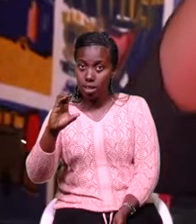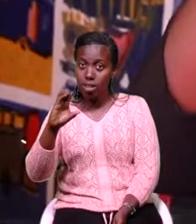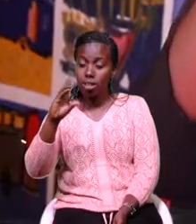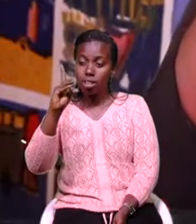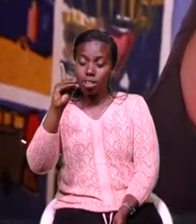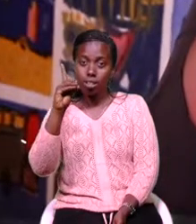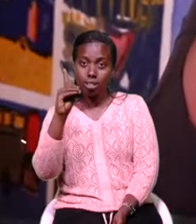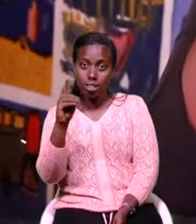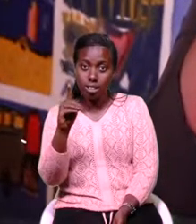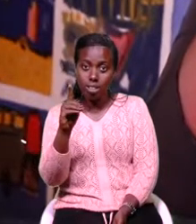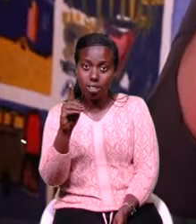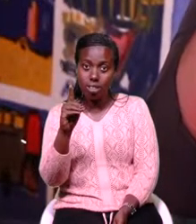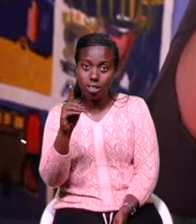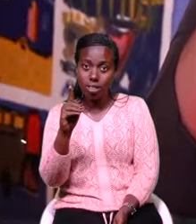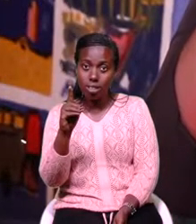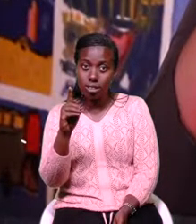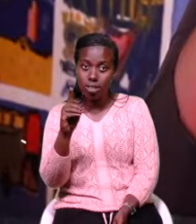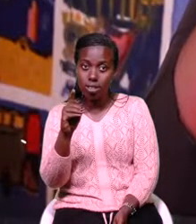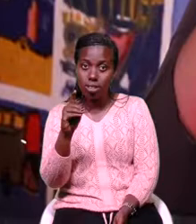D,